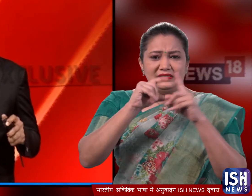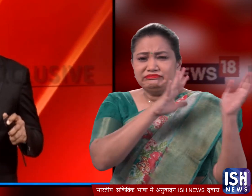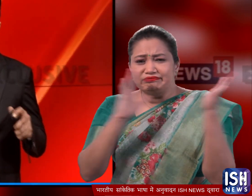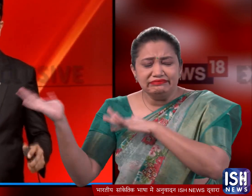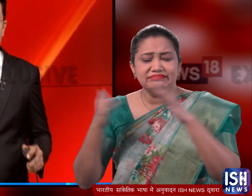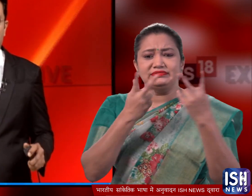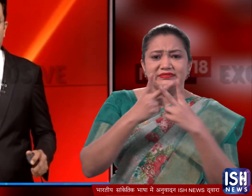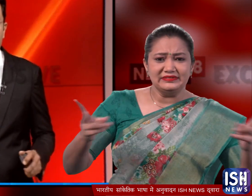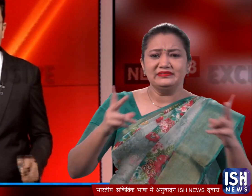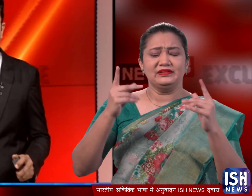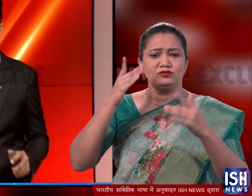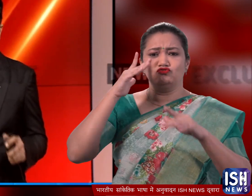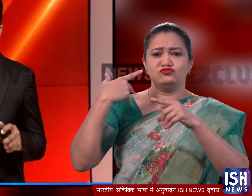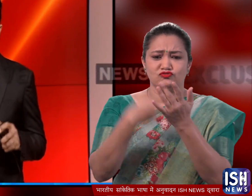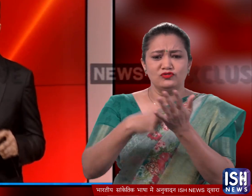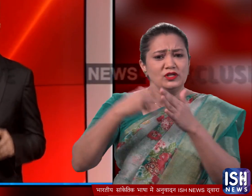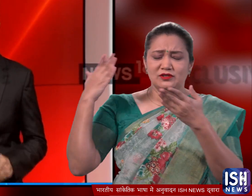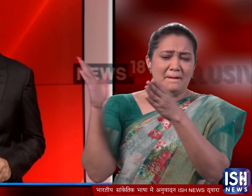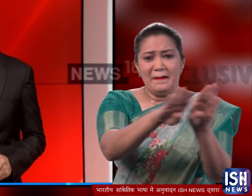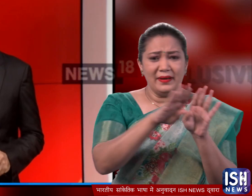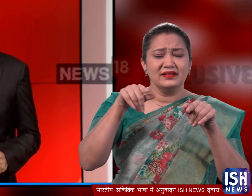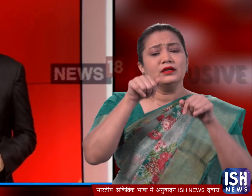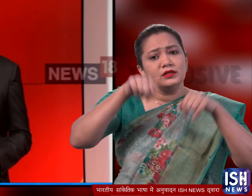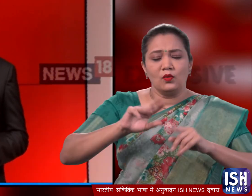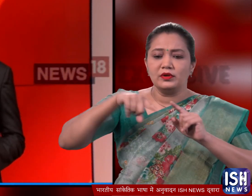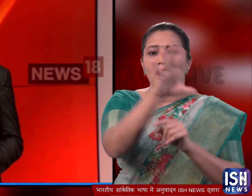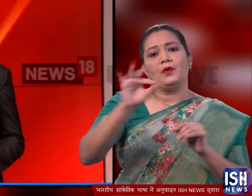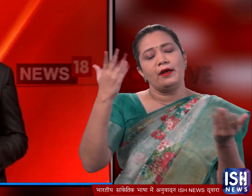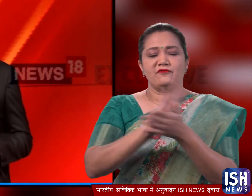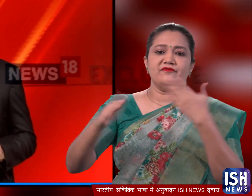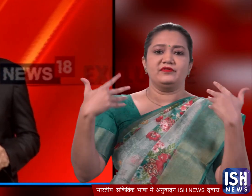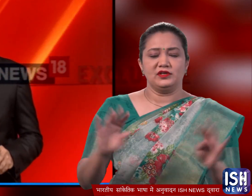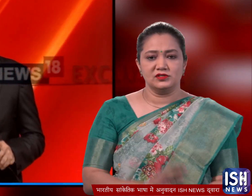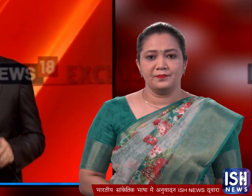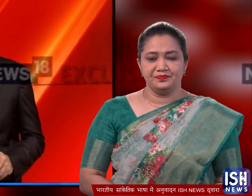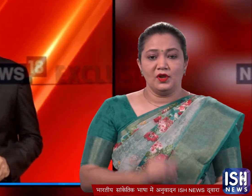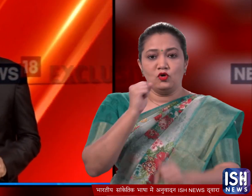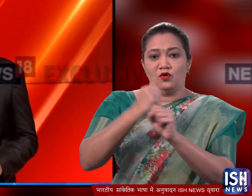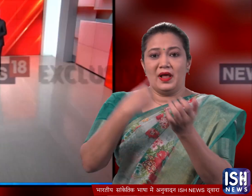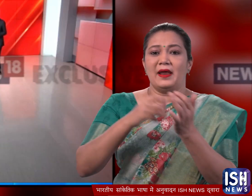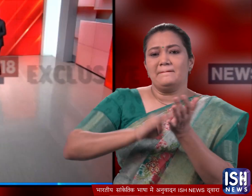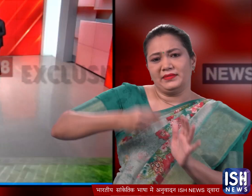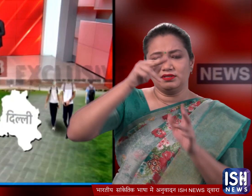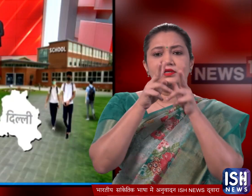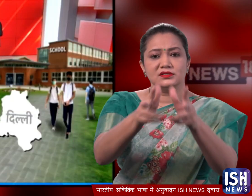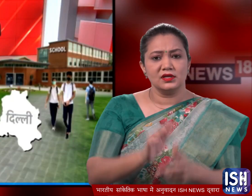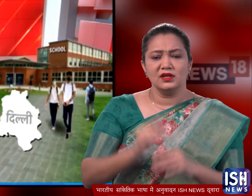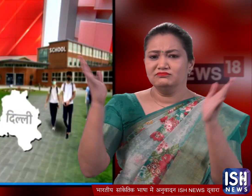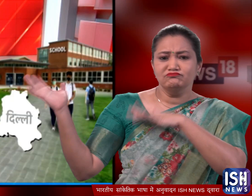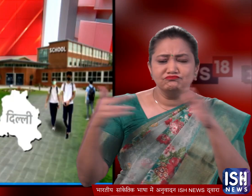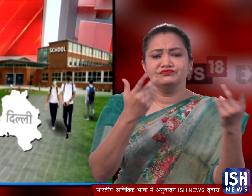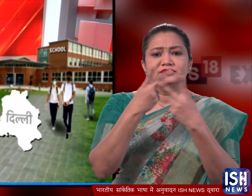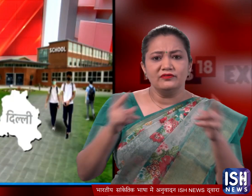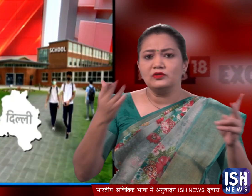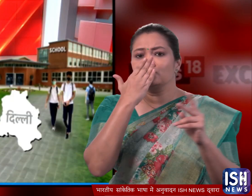से लगी कई पाबंदियां अगले हफ्ते से खत्म हो जाएंगी। दिल्ली सरकार में मंत्री गोपाल राय ने जानकारी दी कि प्रदूषण की वजह से बंद